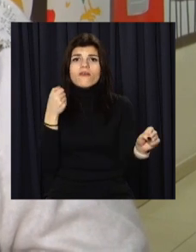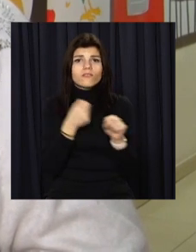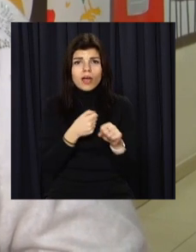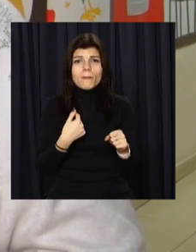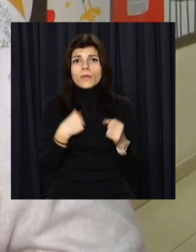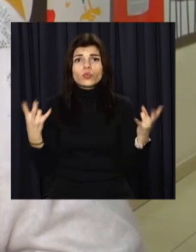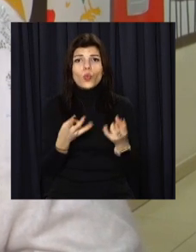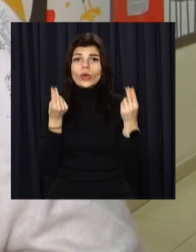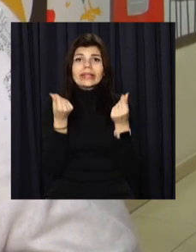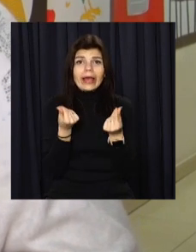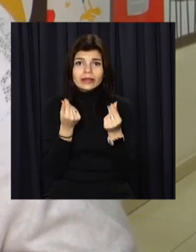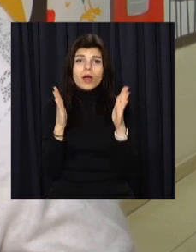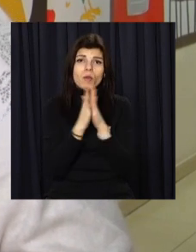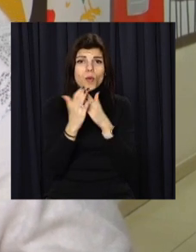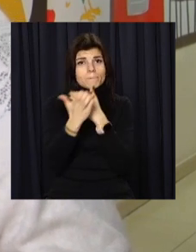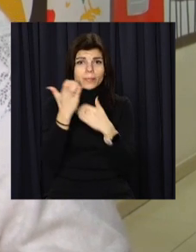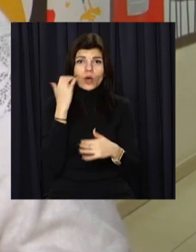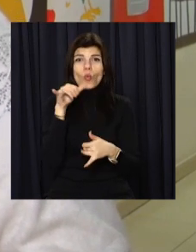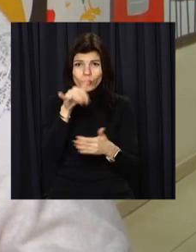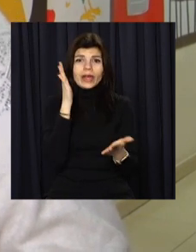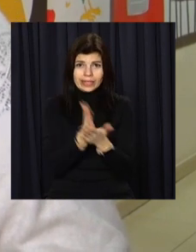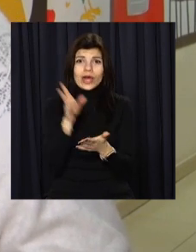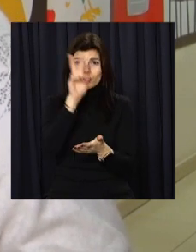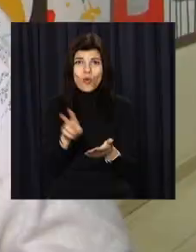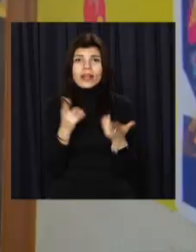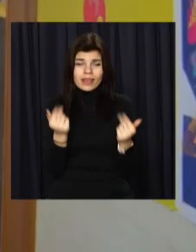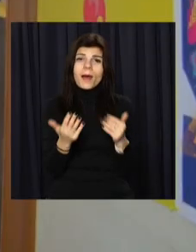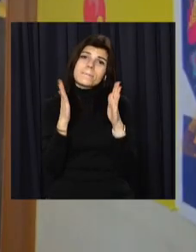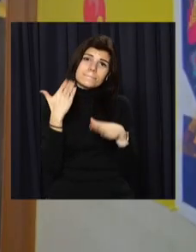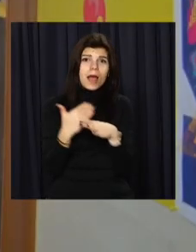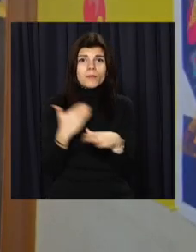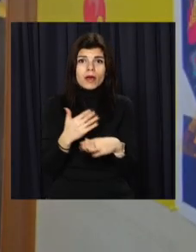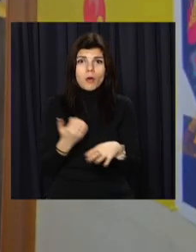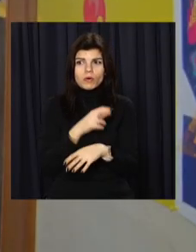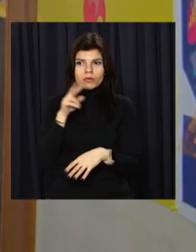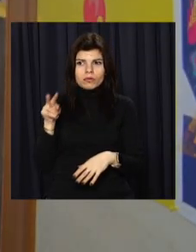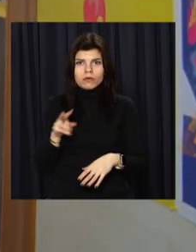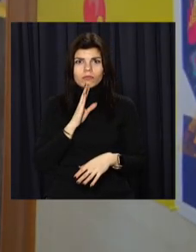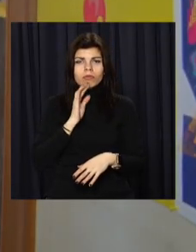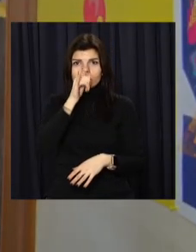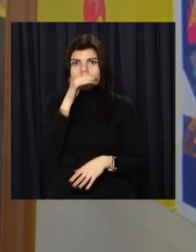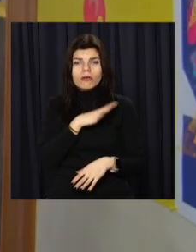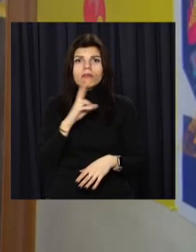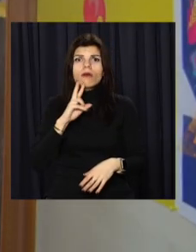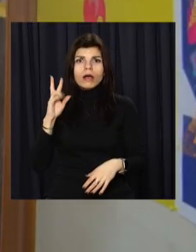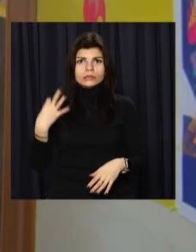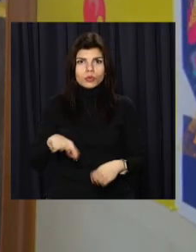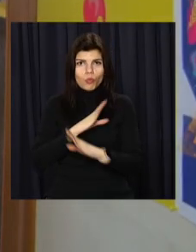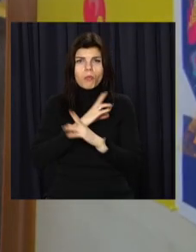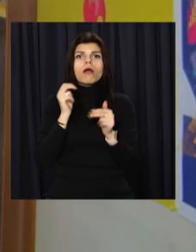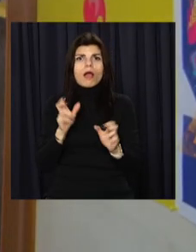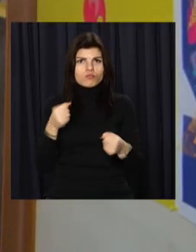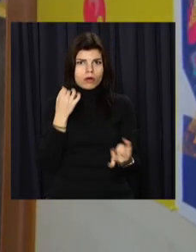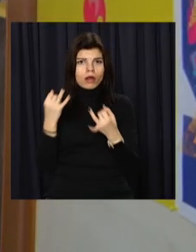мені потрібні гроші. У тебе ж є долари, помоги мені. Окрім кіберзлочинців, небезпека є і в реальному